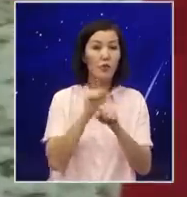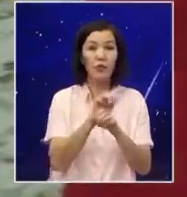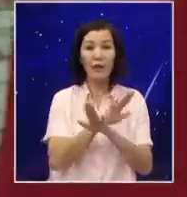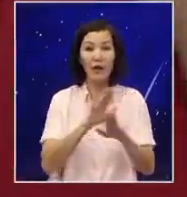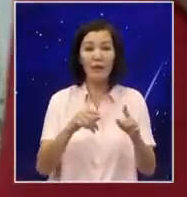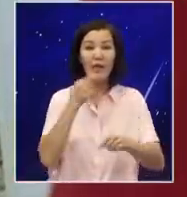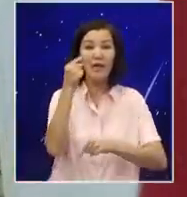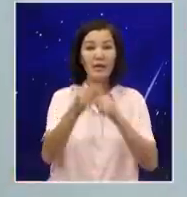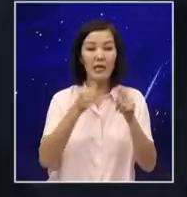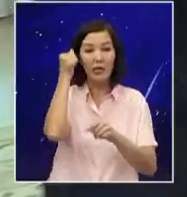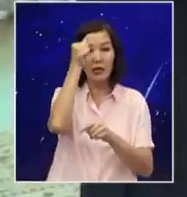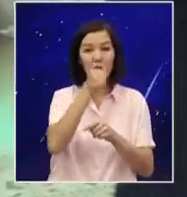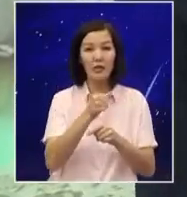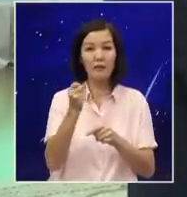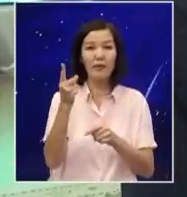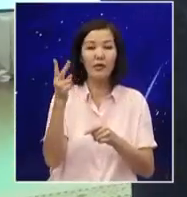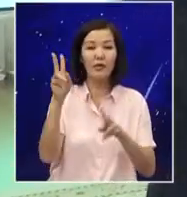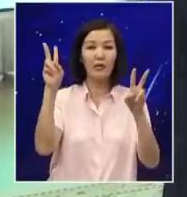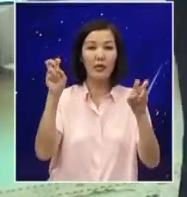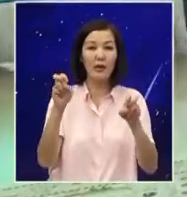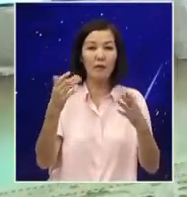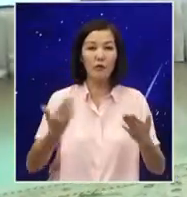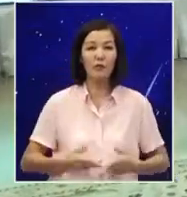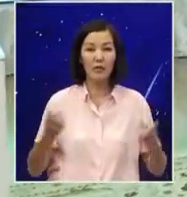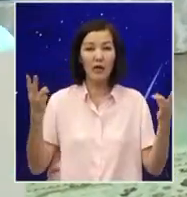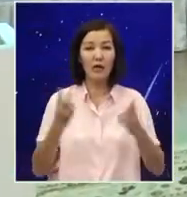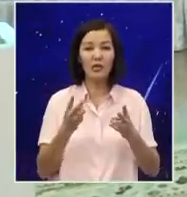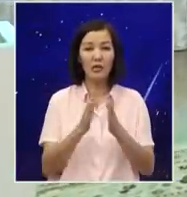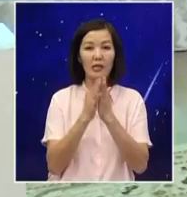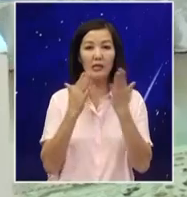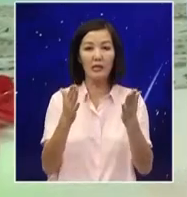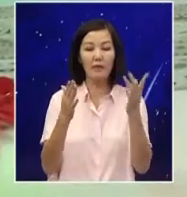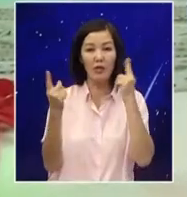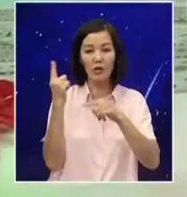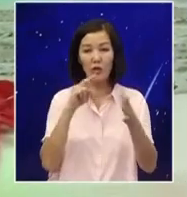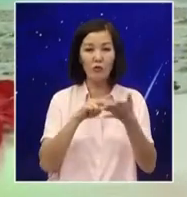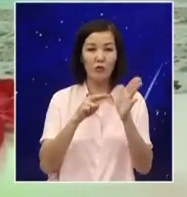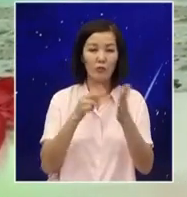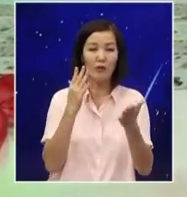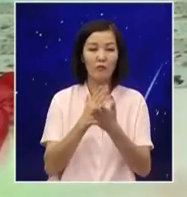қалмайды. Келер жылы бірнеше бағыт бойынша тұрмысқа қажетті сандық кітаптар шығару жоспарланып отыр.